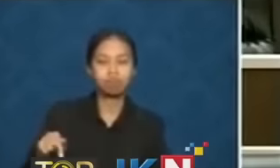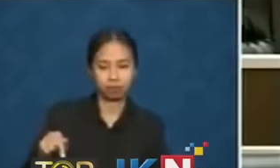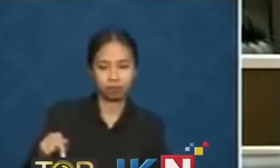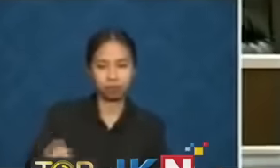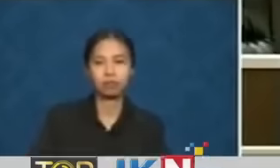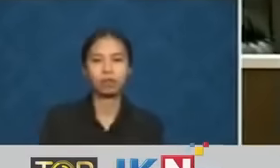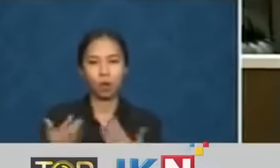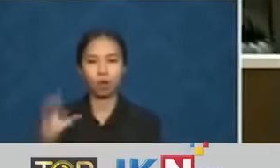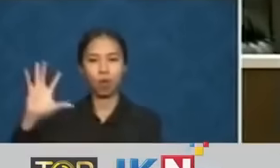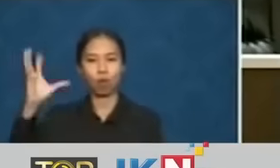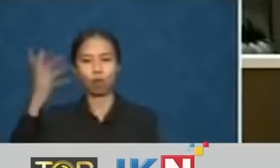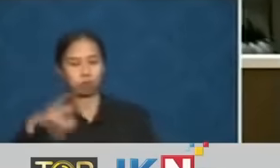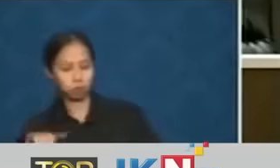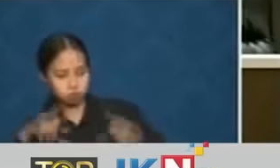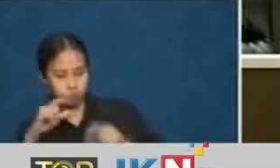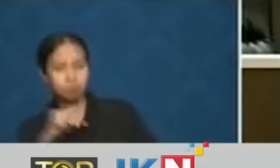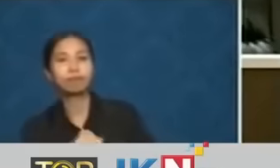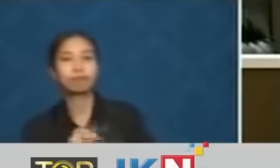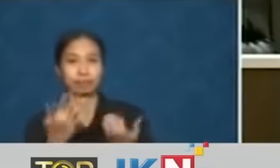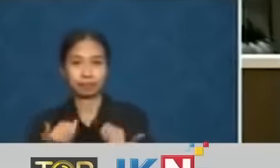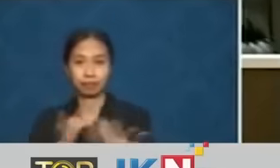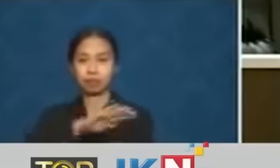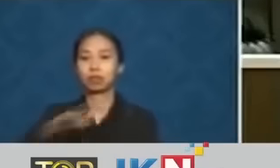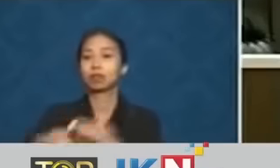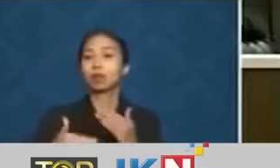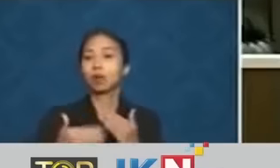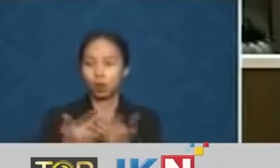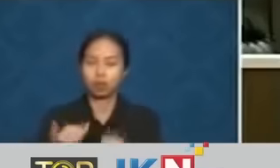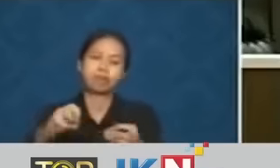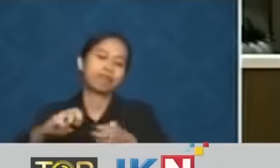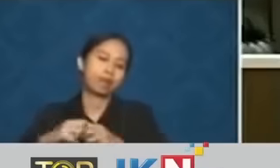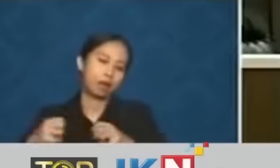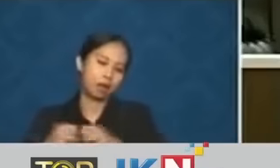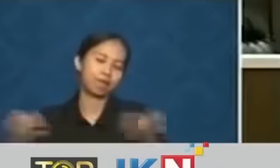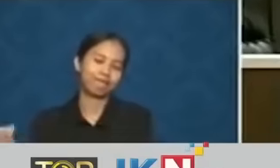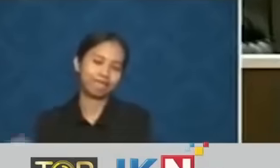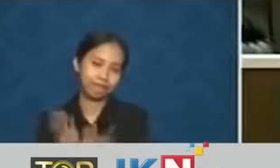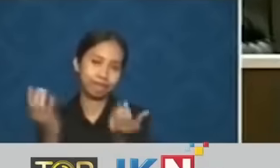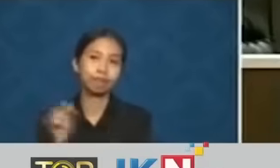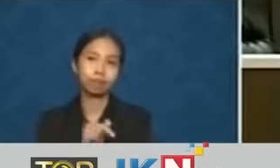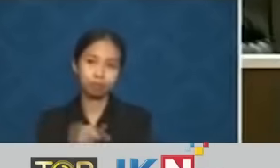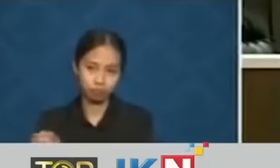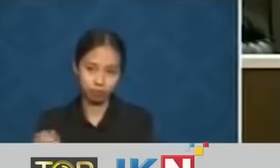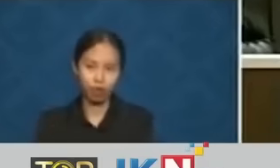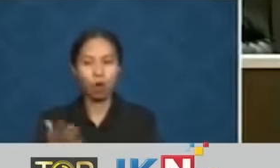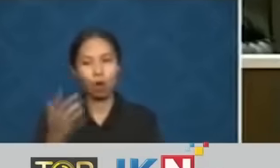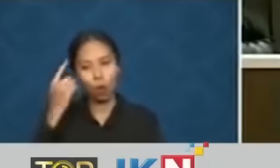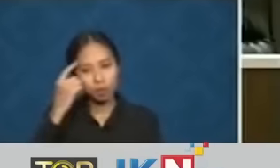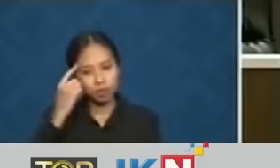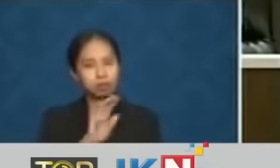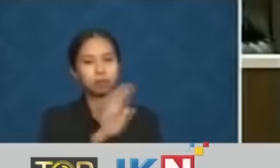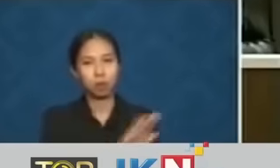โลกให้สนใจชัยชนะทั้งหมดนะครับทำให้เกิดความแตกแยกครับท่านประธานในเรื่องของความคิด ท่านณัชน